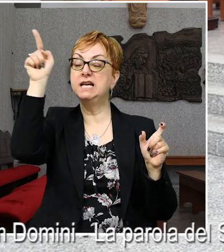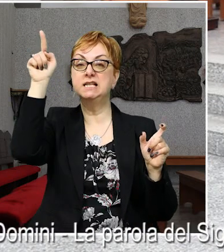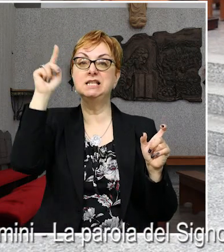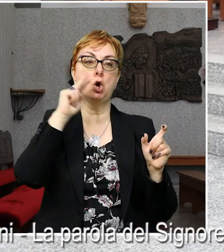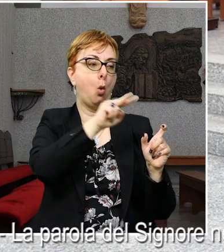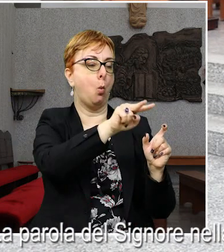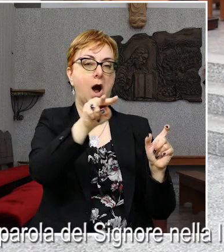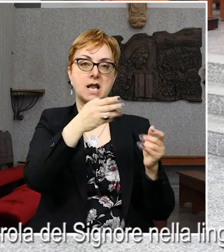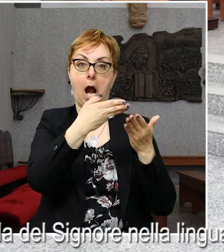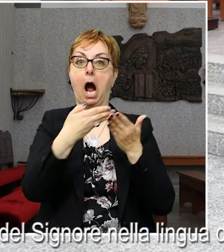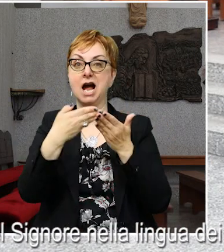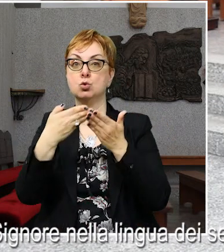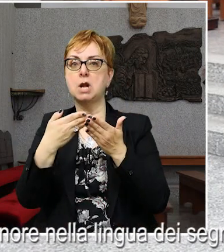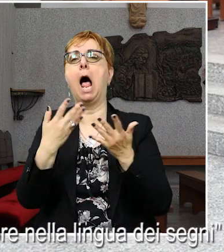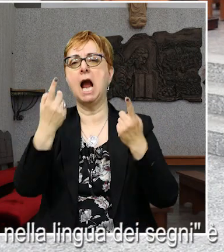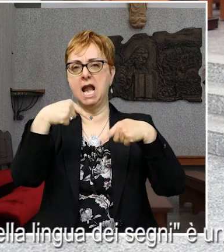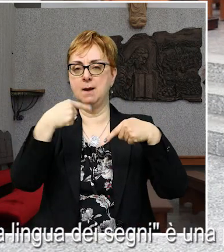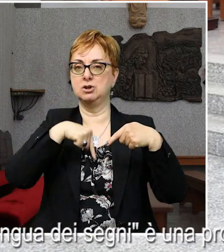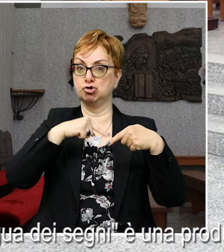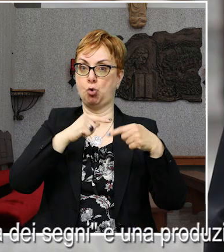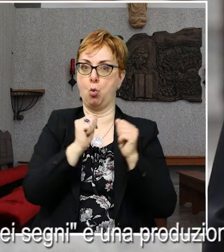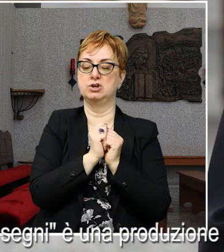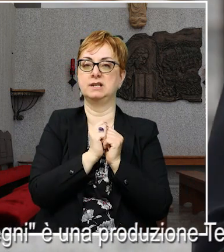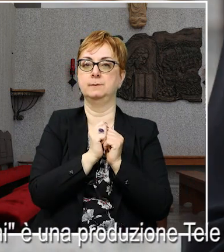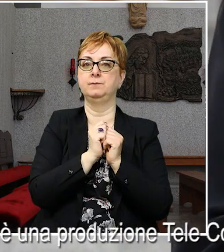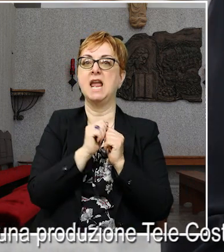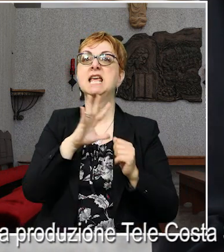Dio, perfino i nostri nemici.